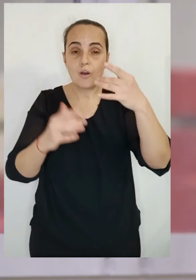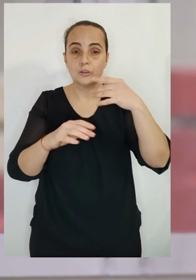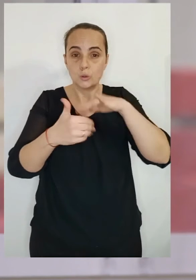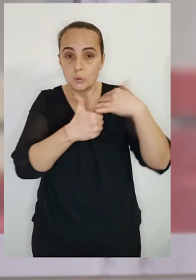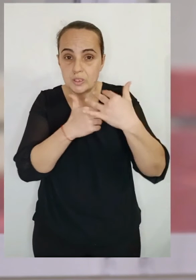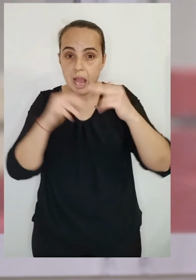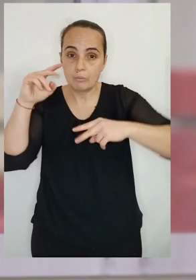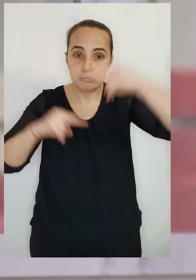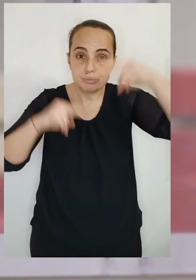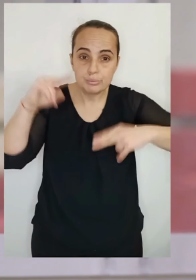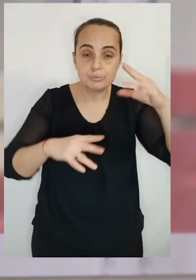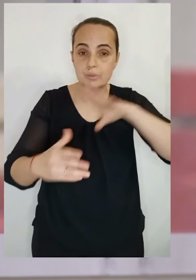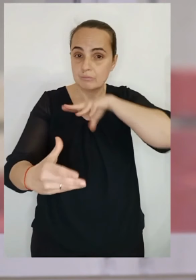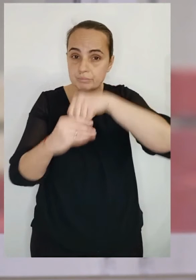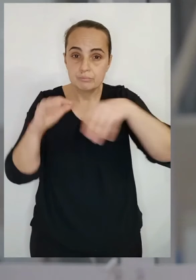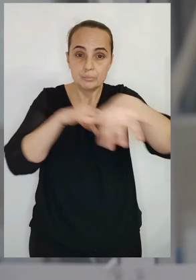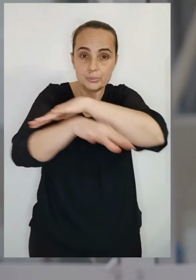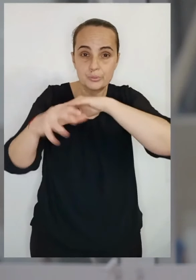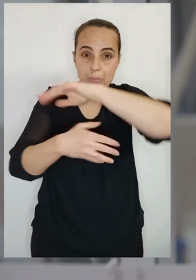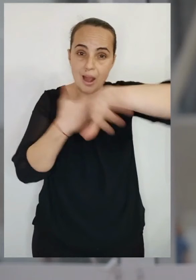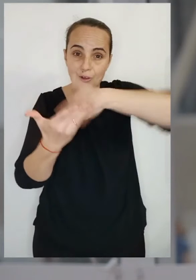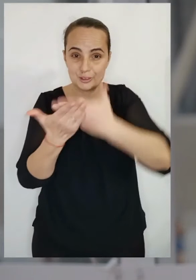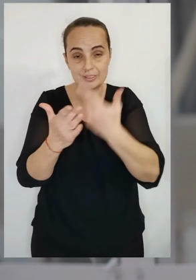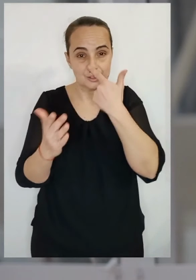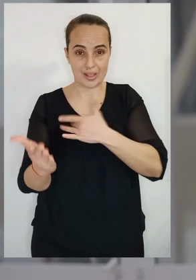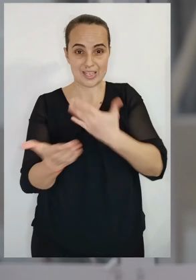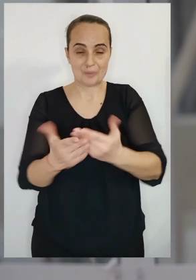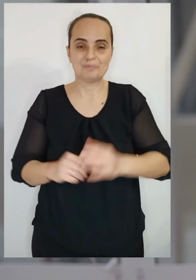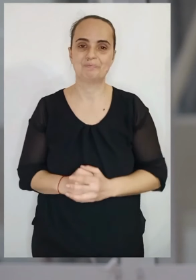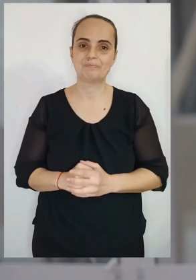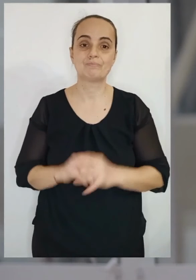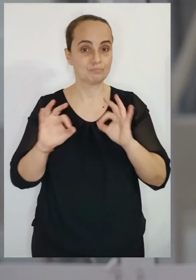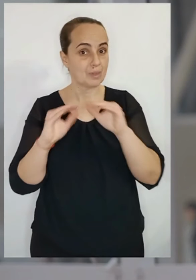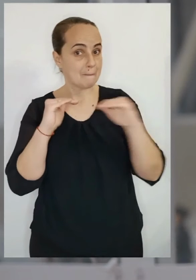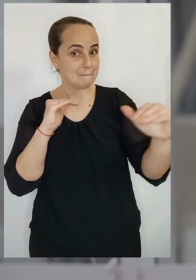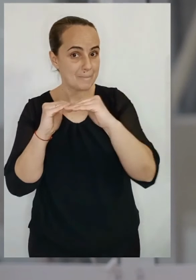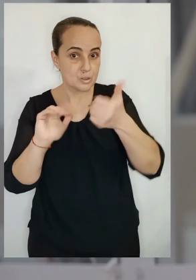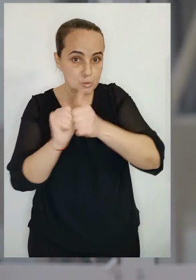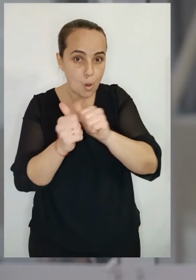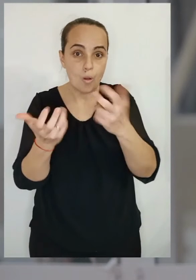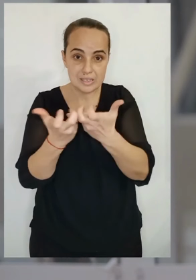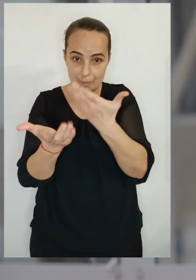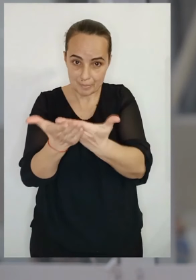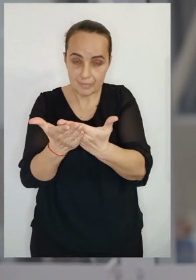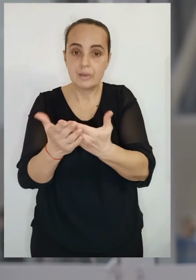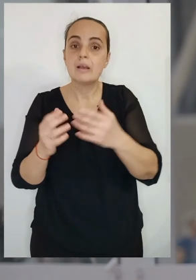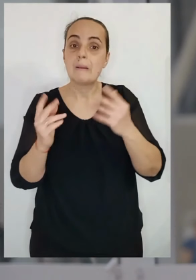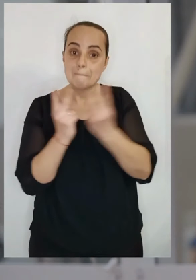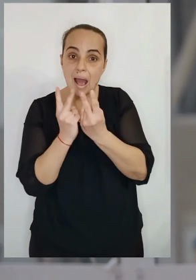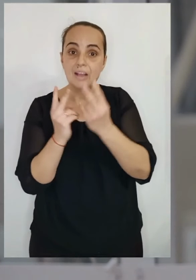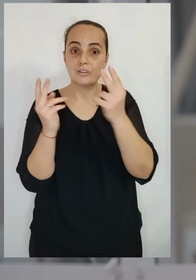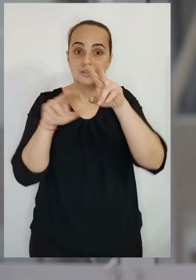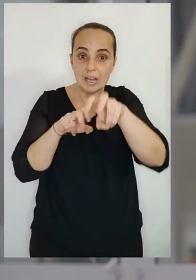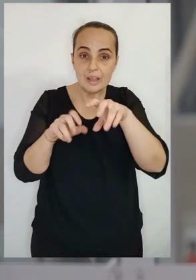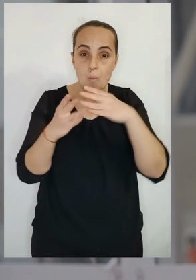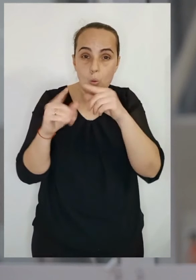très diverses. Et moi, c'est ça qui m'intéresse, quoi. Autre lieu important, la plaine des sports, c'est un peu aussi un exemple comme celui-là, c'est les parcs et jardins. Il y en a